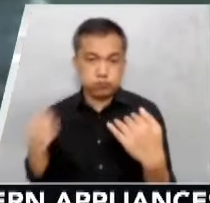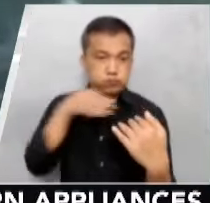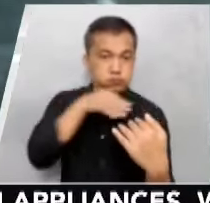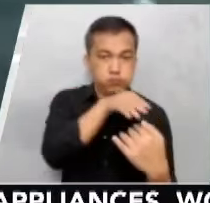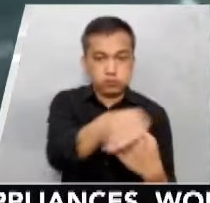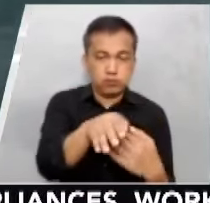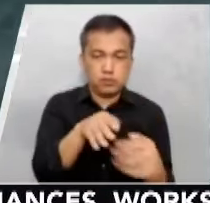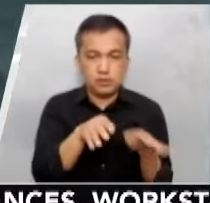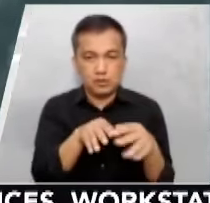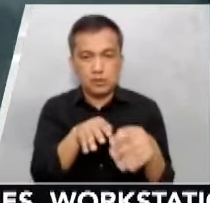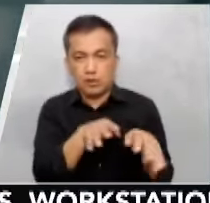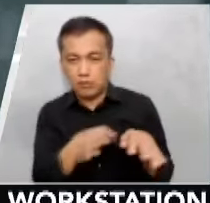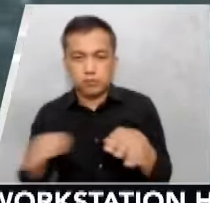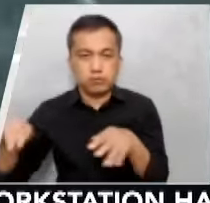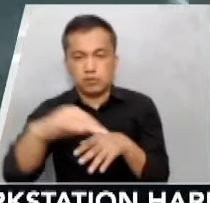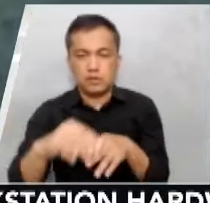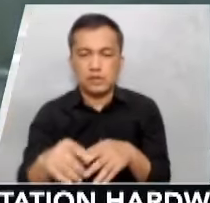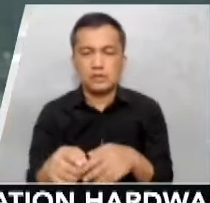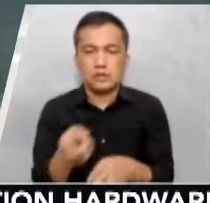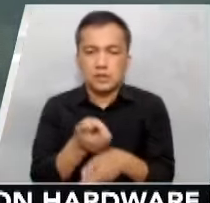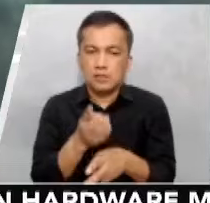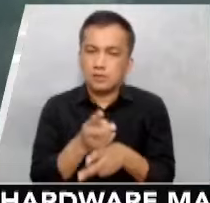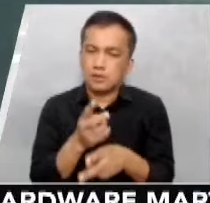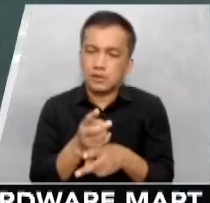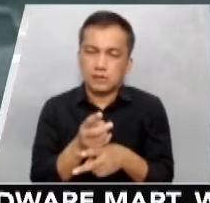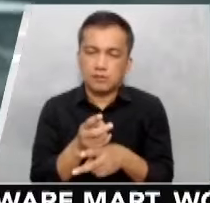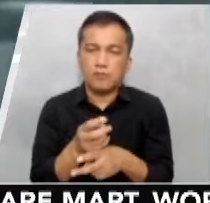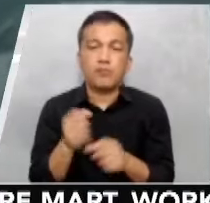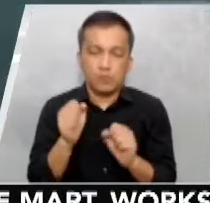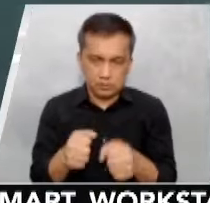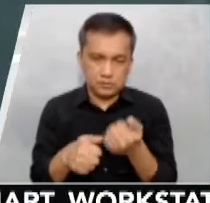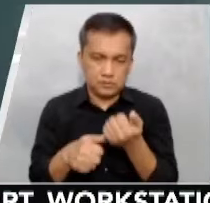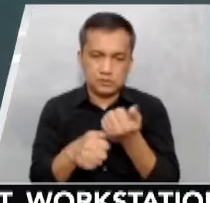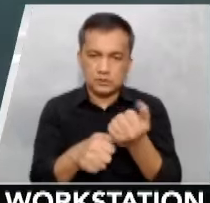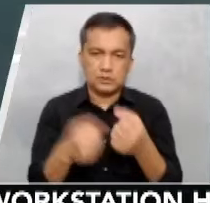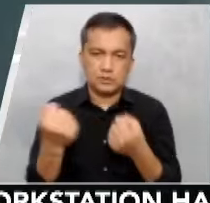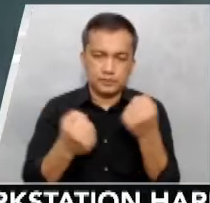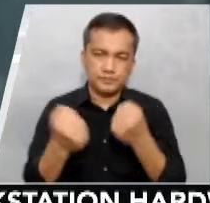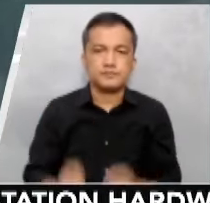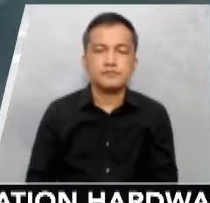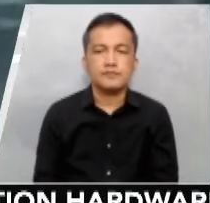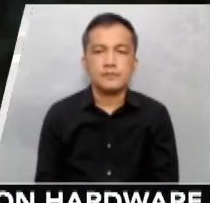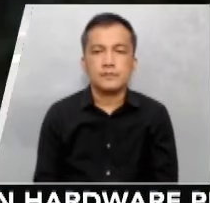patrol team ng NLEX para umalalay sa mga motorista.